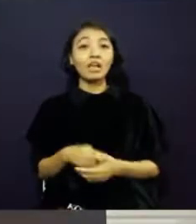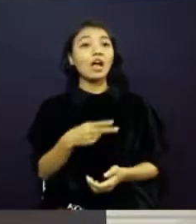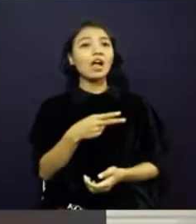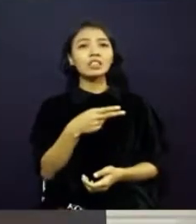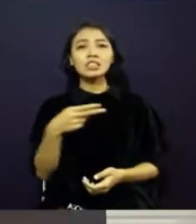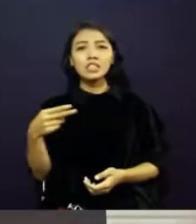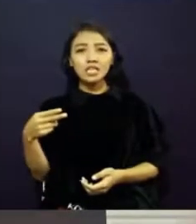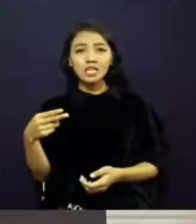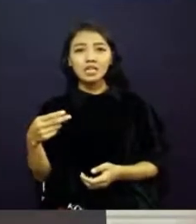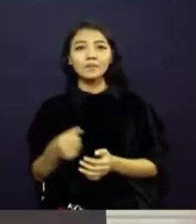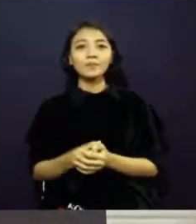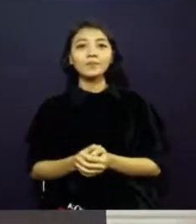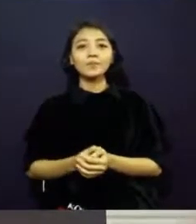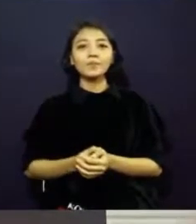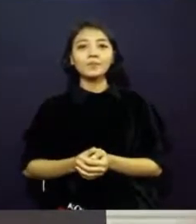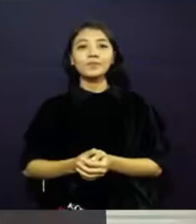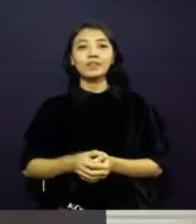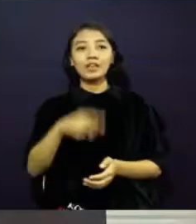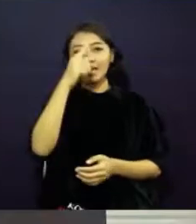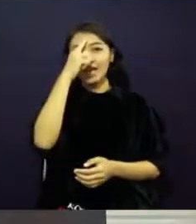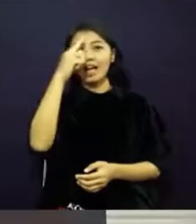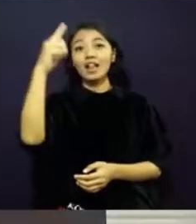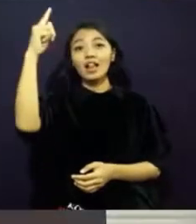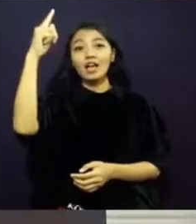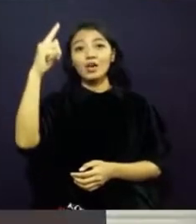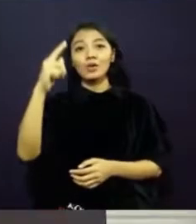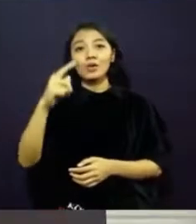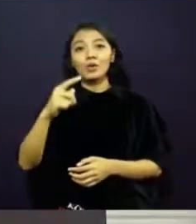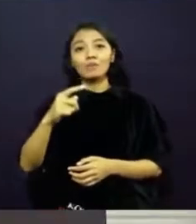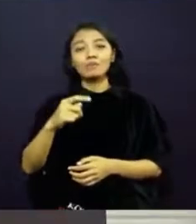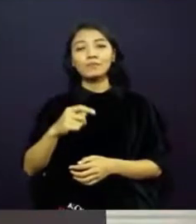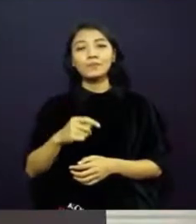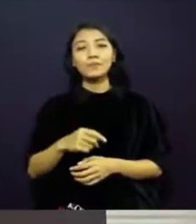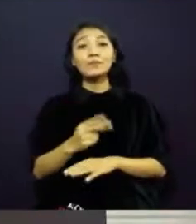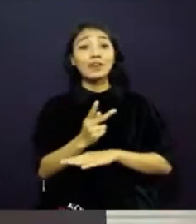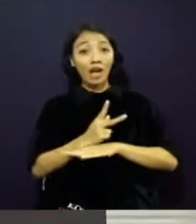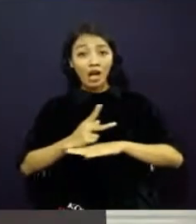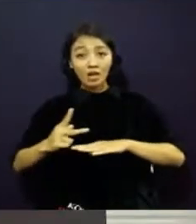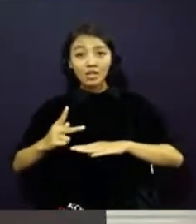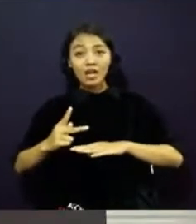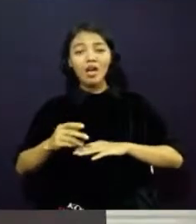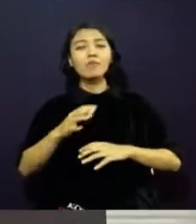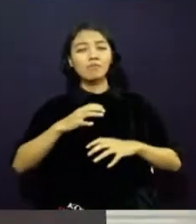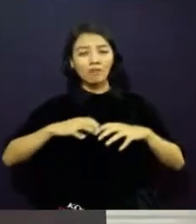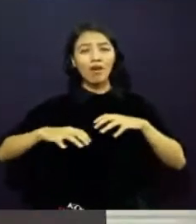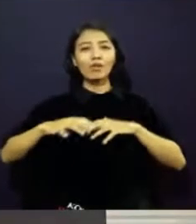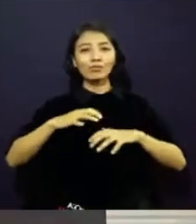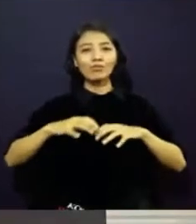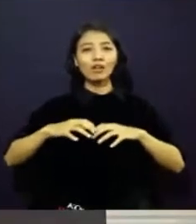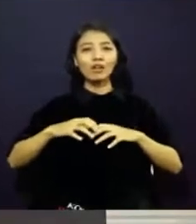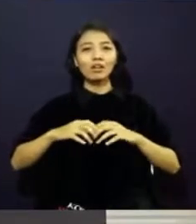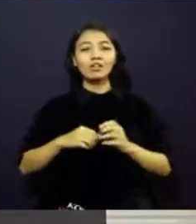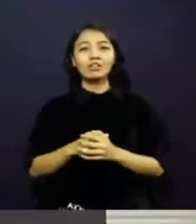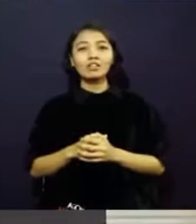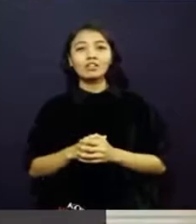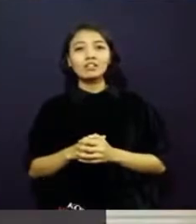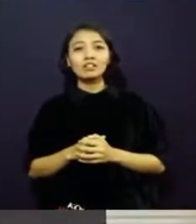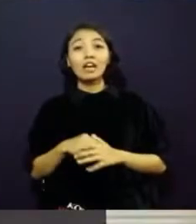allah berkarya pun dalam situasi yang sulit